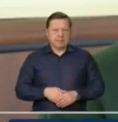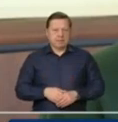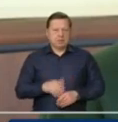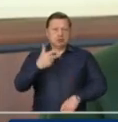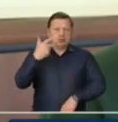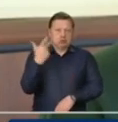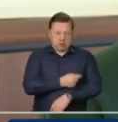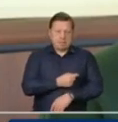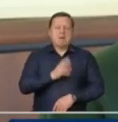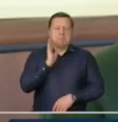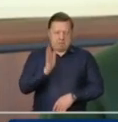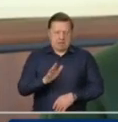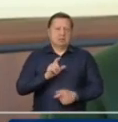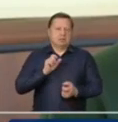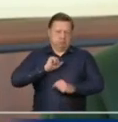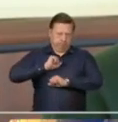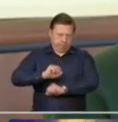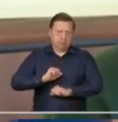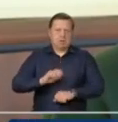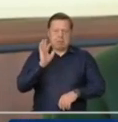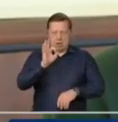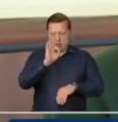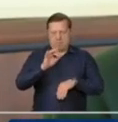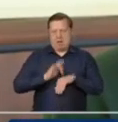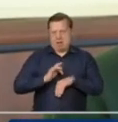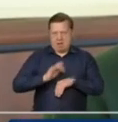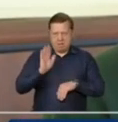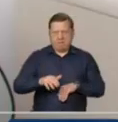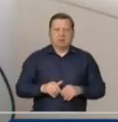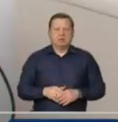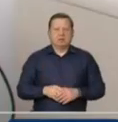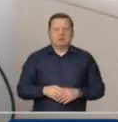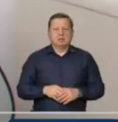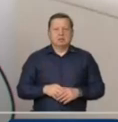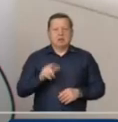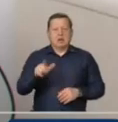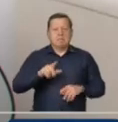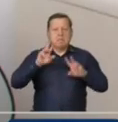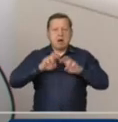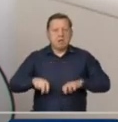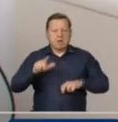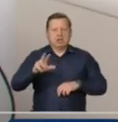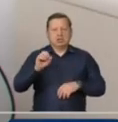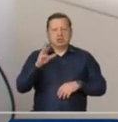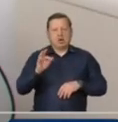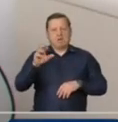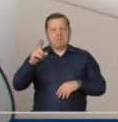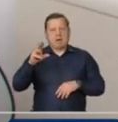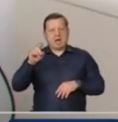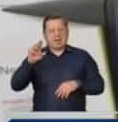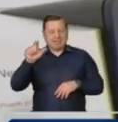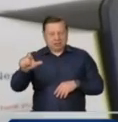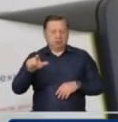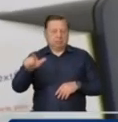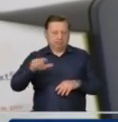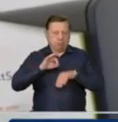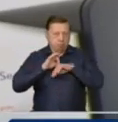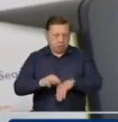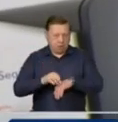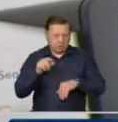szczepionki będą działać. One mogą tylko być, efektywność może być troszkę obniżona. Badaniami kieruje profesor Krzysztof Pyrć z Małopolskiego Centrum